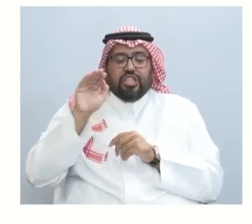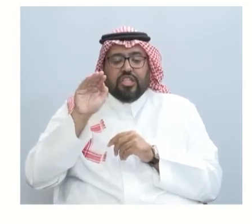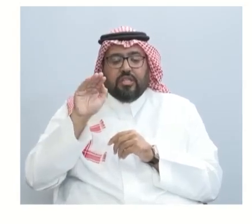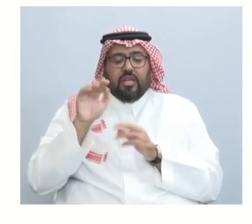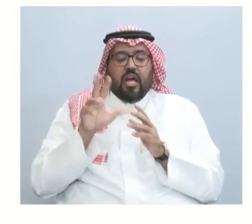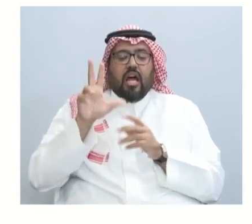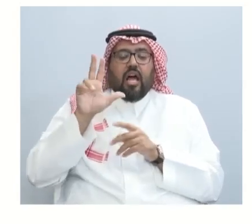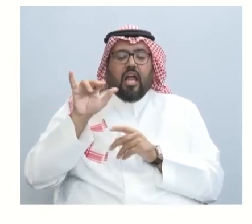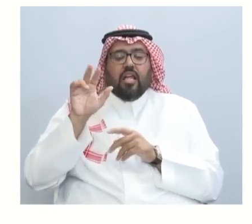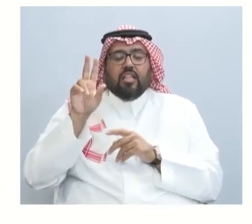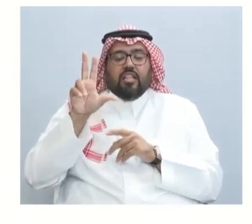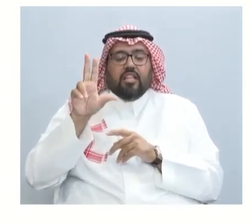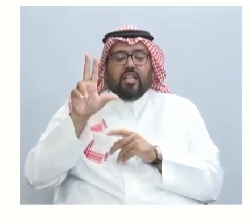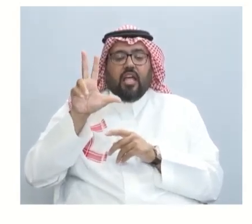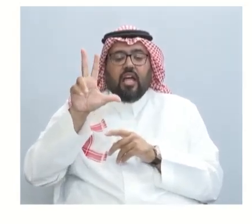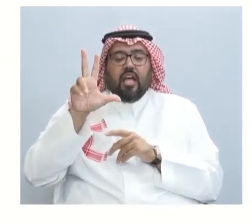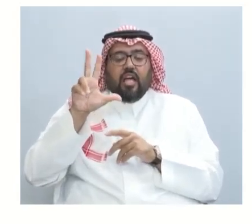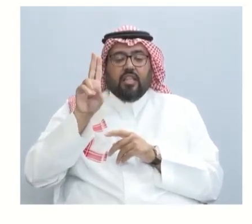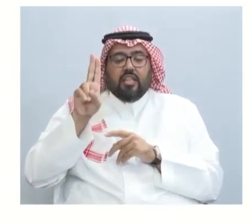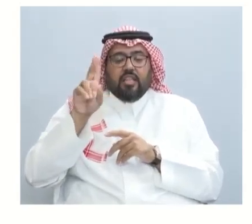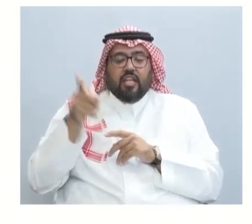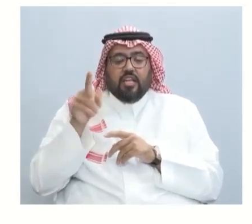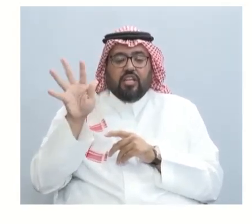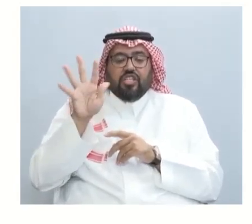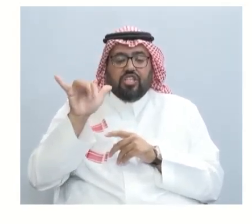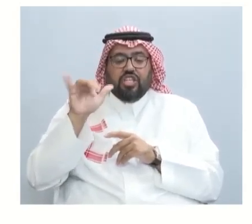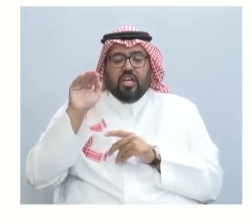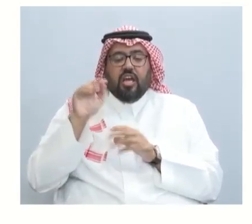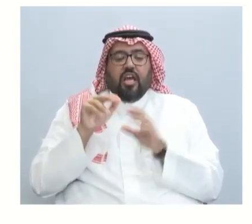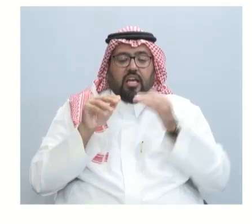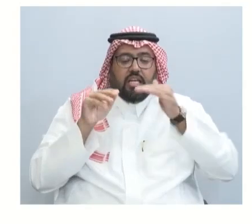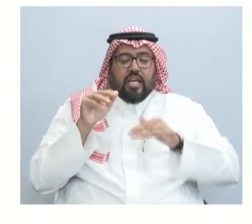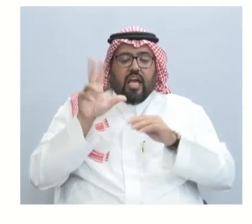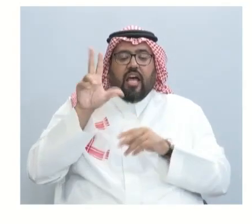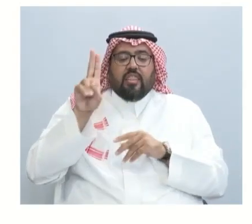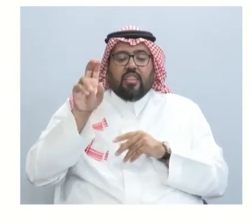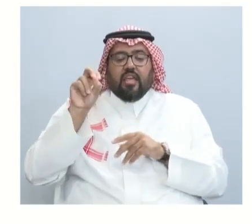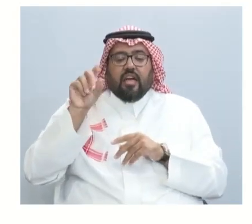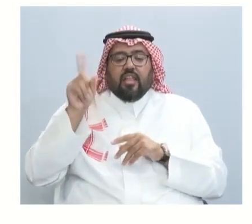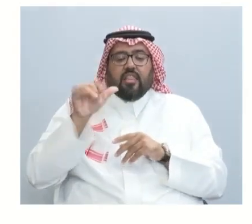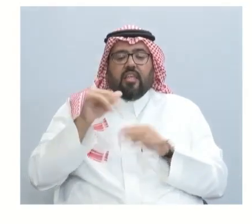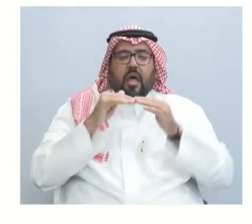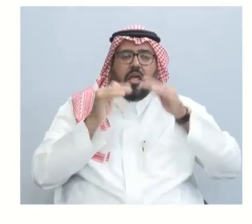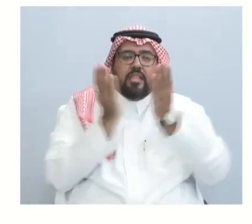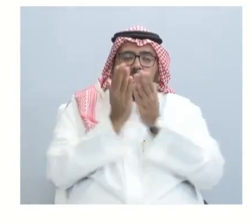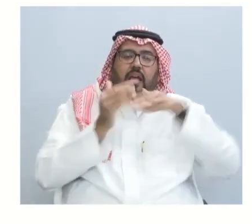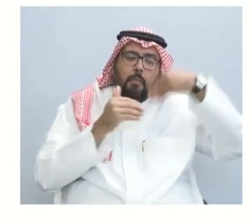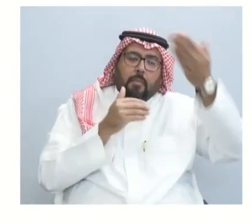وكذلك الترسيح بينما التقطير نتركه للحصه القادمه